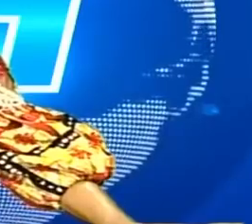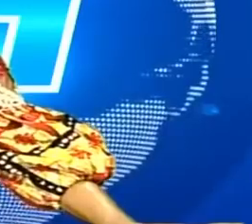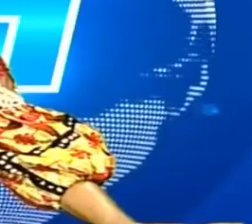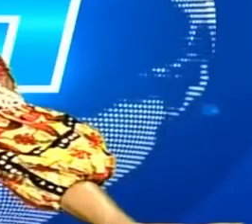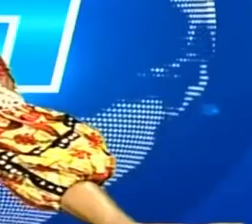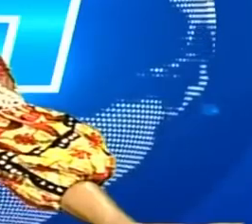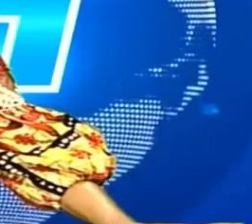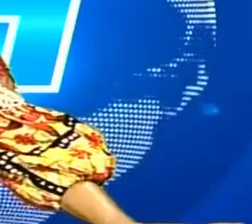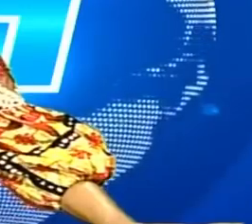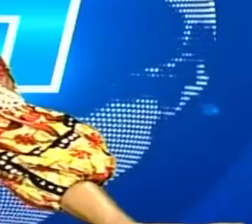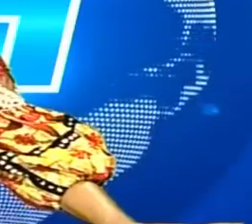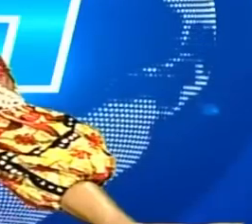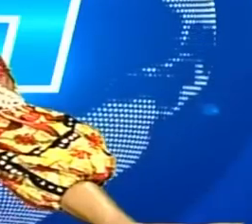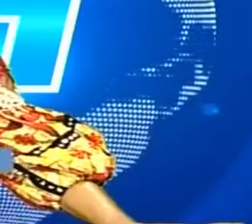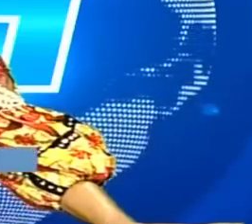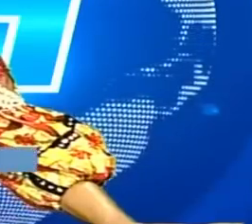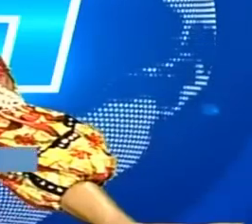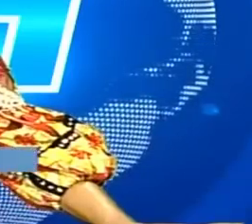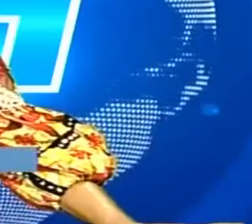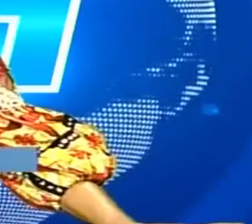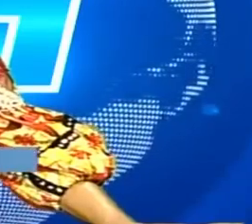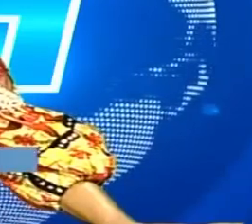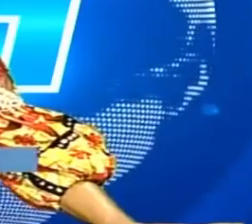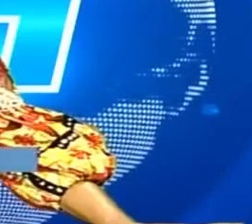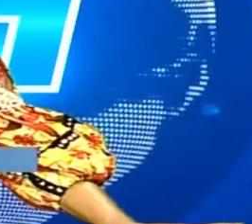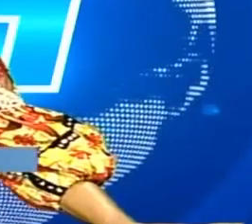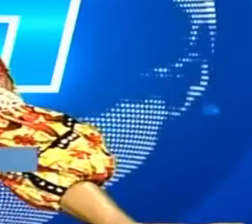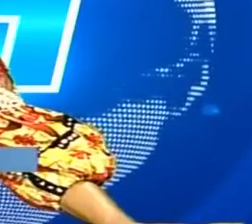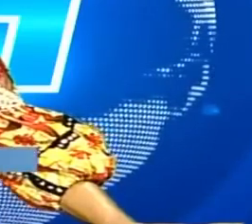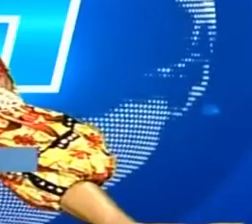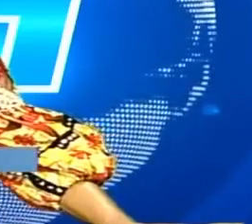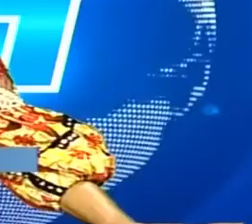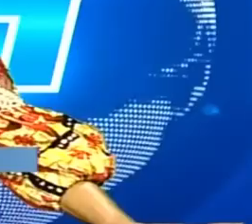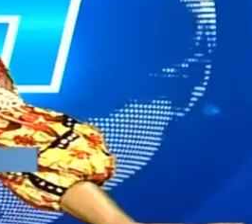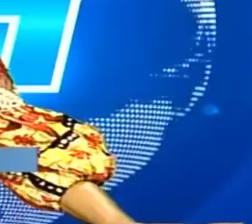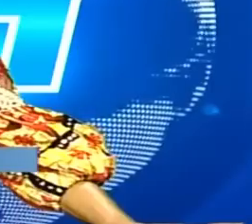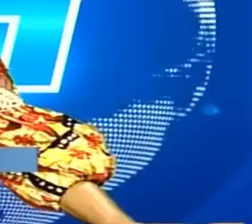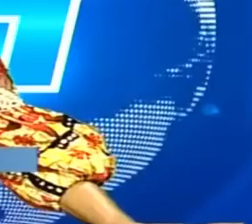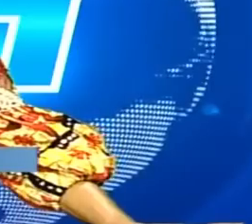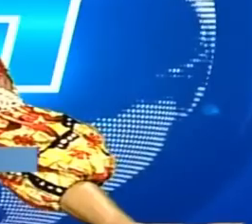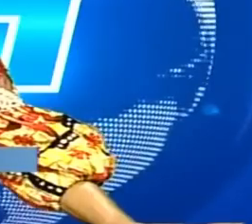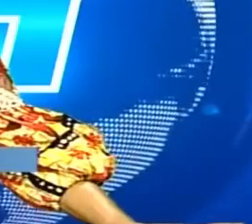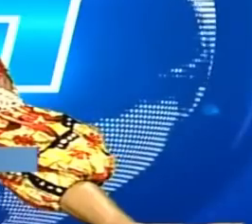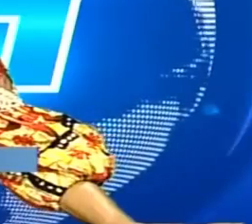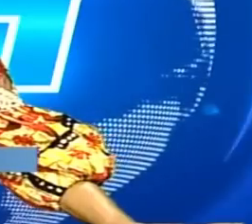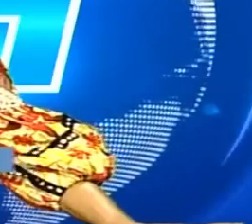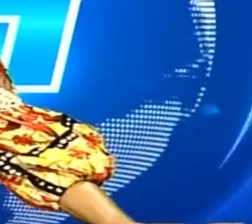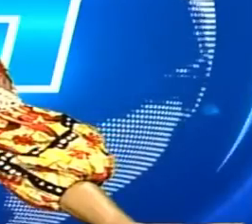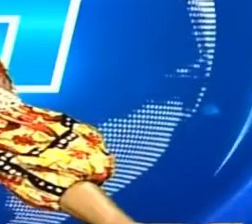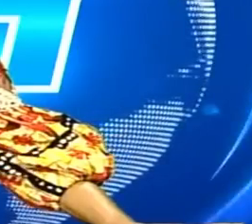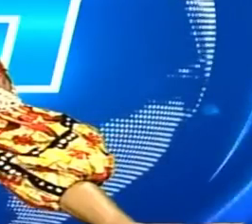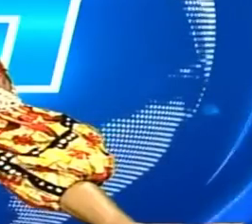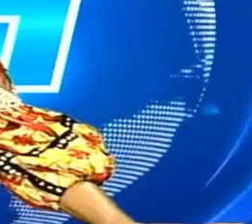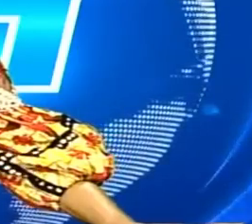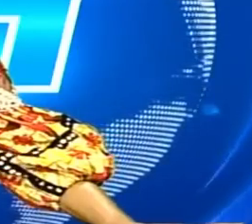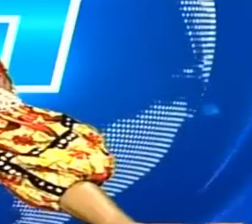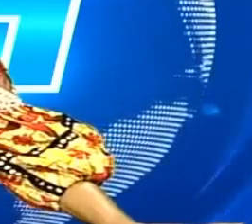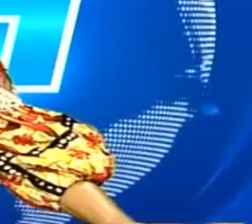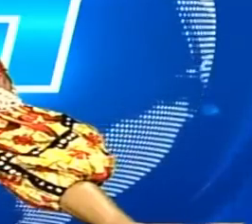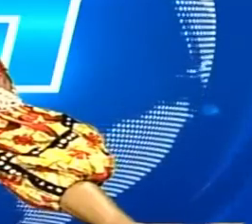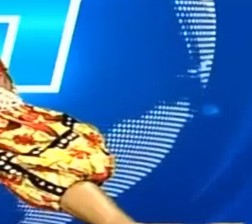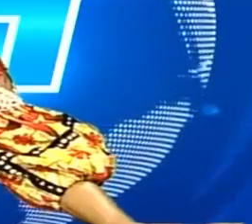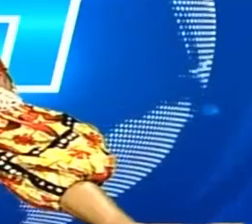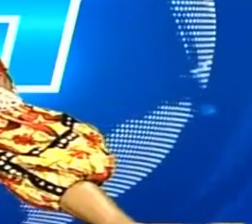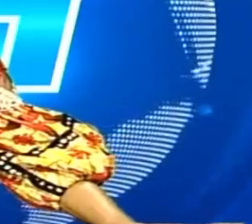Au sommaire de ce journal, la RDC va prendre la tête du Conseil africain et malgache pour l'enseignement supérieur. Elle a été